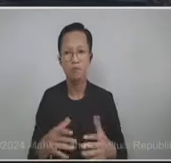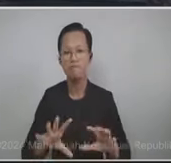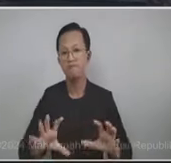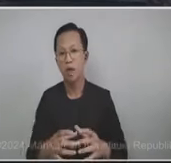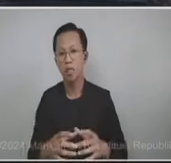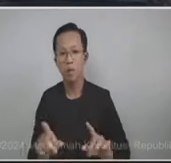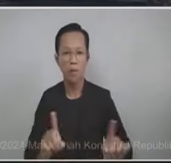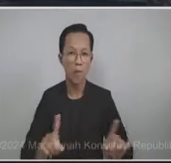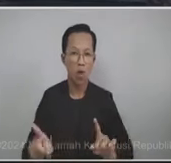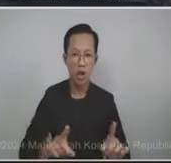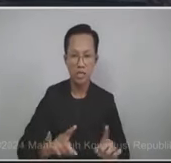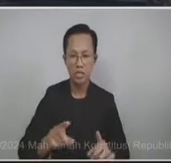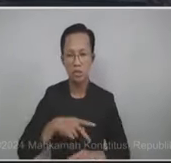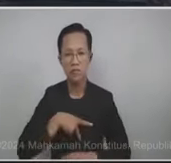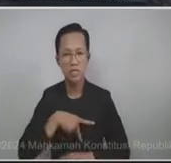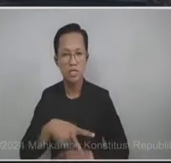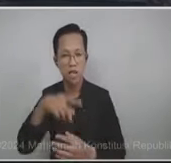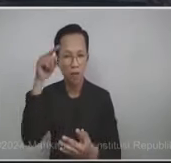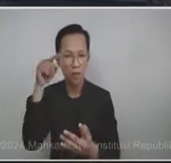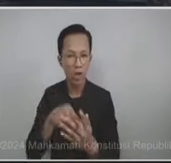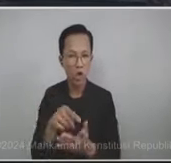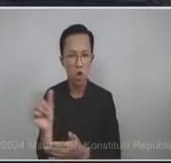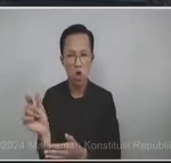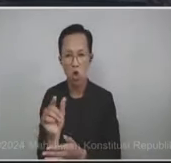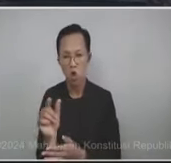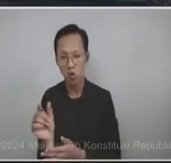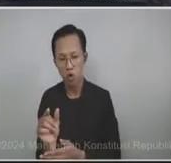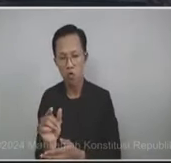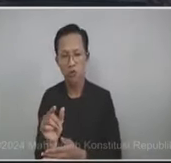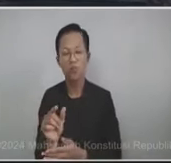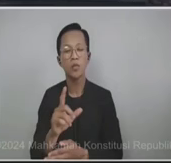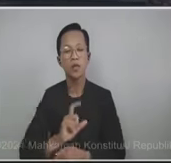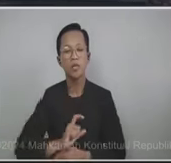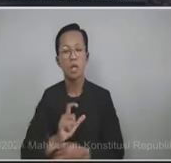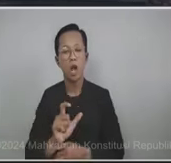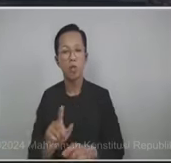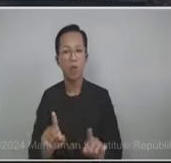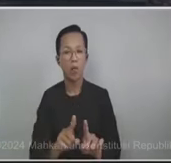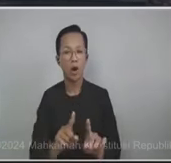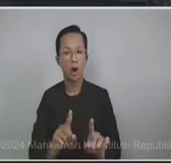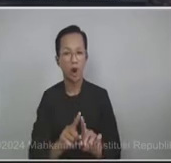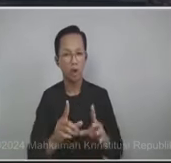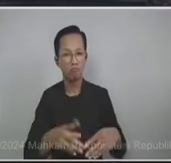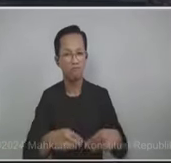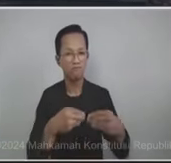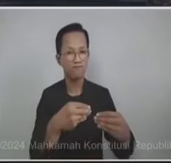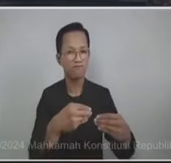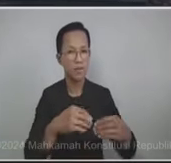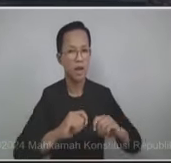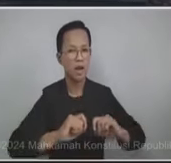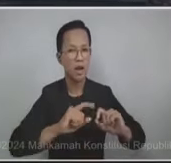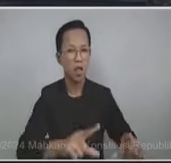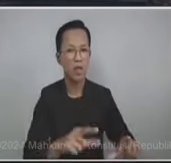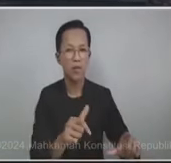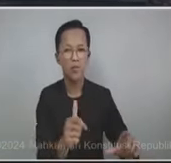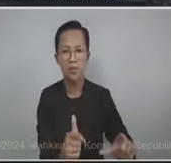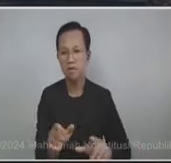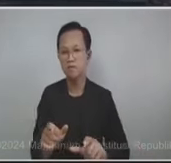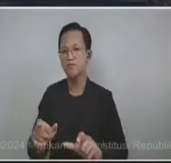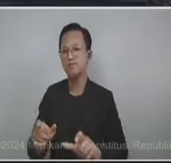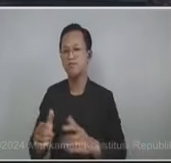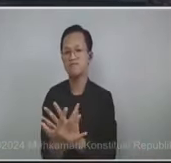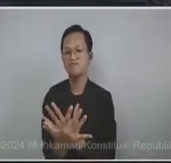pemilu yang memiliki suara sah dalam Pemilu untuk mengajukan bakal calon kepada daerah agar masyarakat dapat memeroleh ketersediaan beragam bakal calon